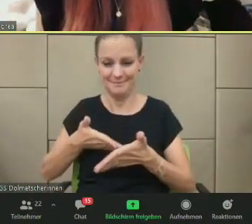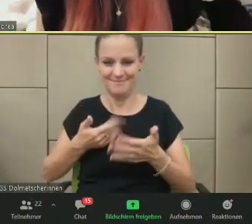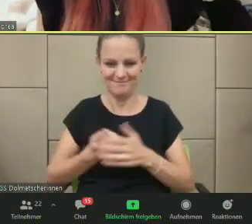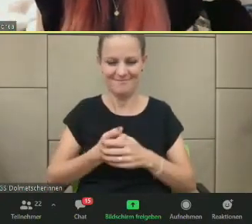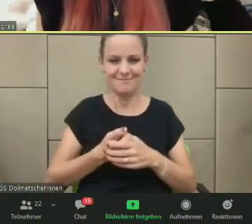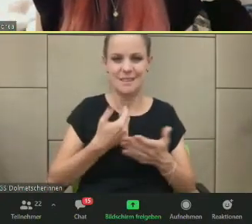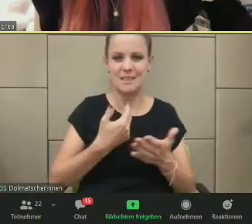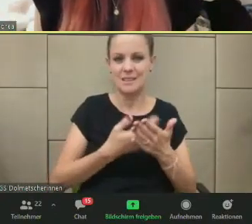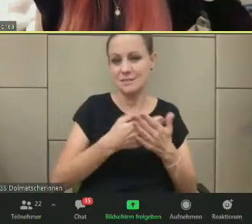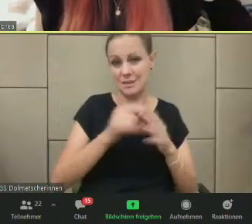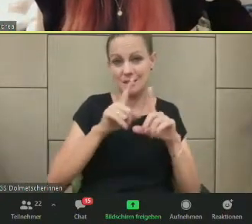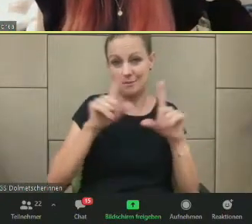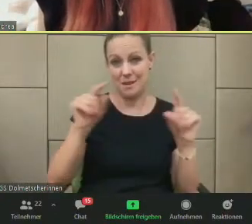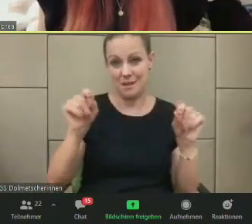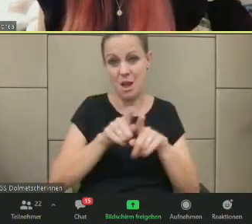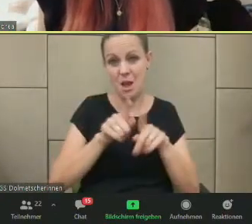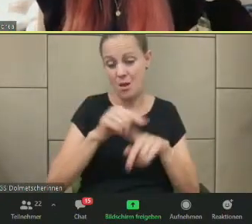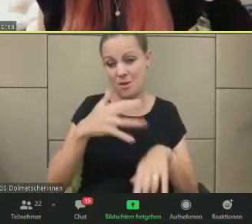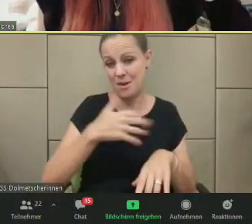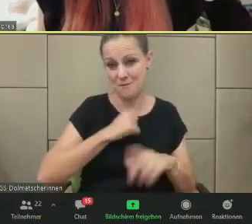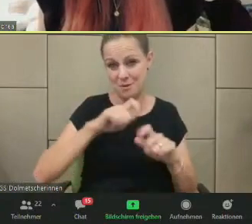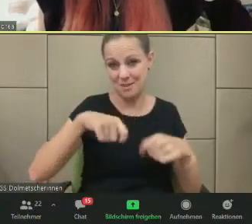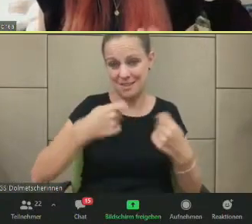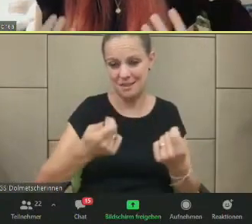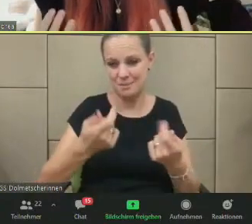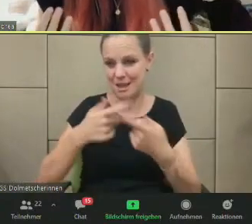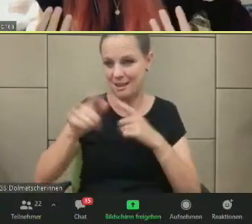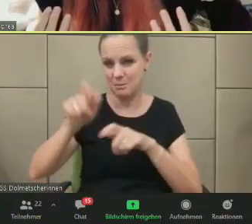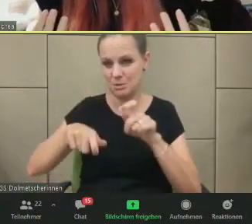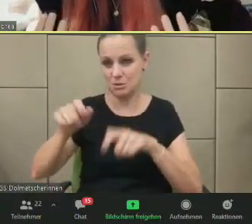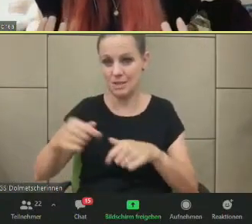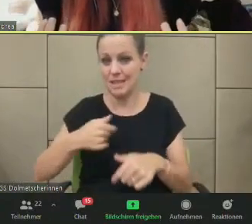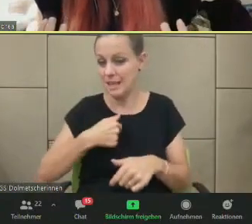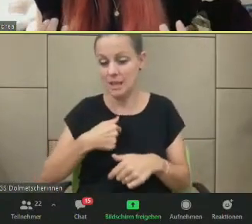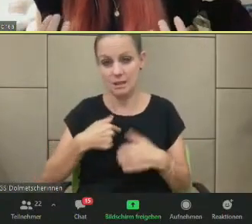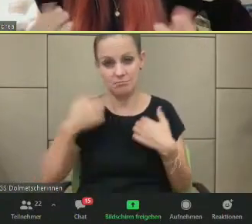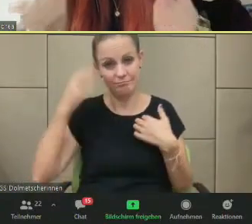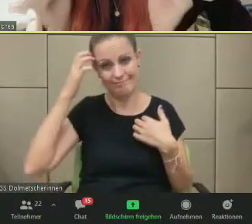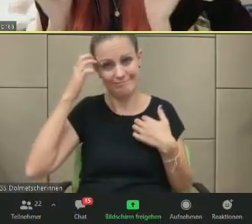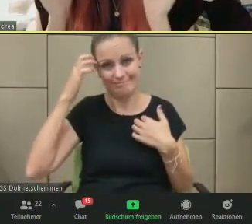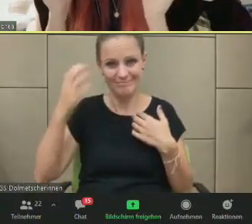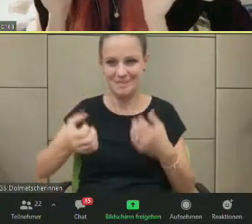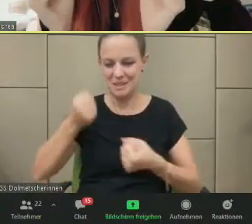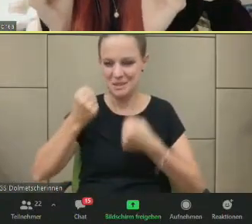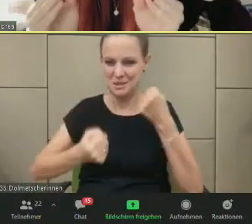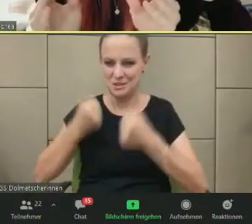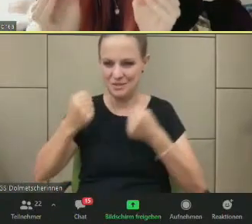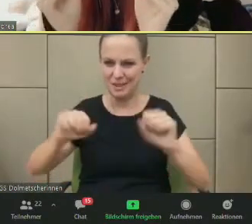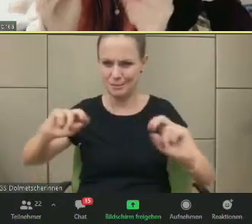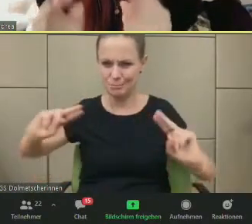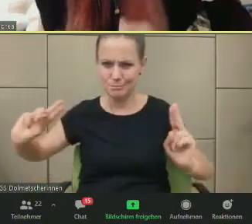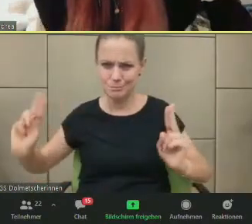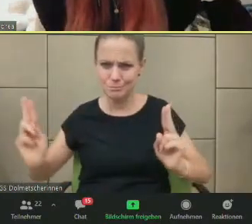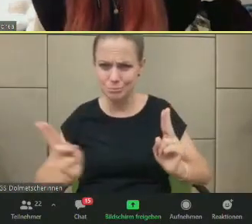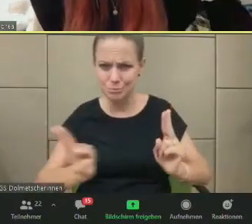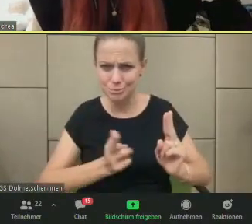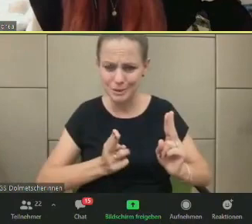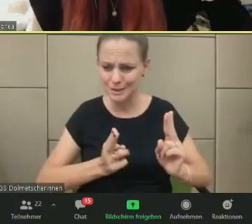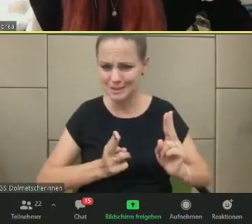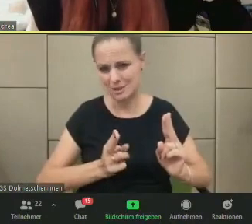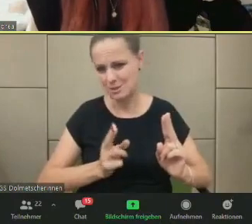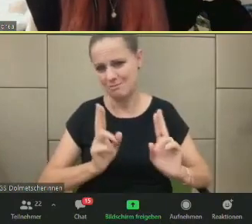sehr erfolgreich. Andere Menschen, ich zum Beispiel, ich tue mir da oft schwer, Sachen da in so kurzer Zeit auf den Punkt zu